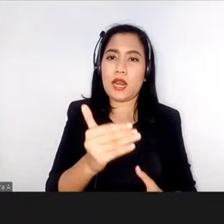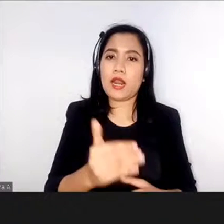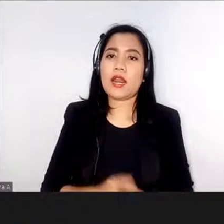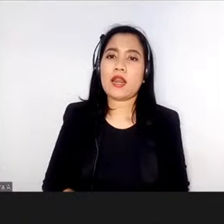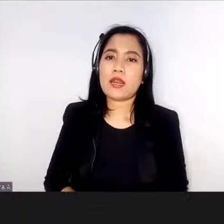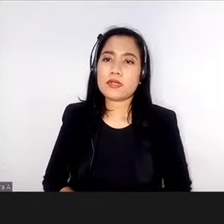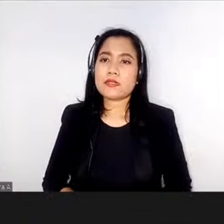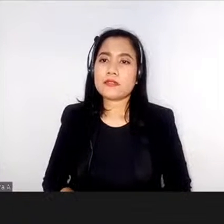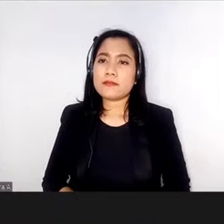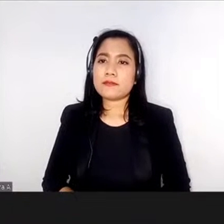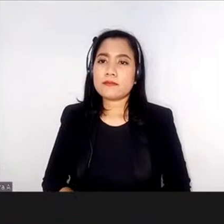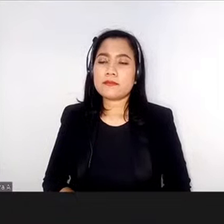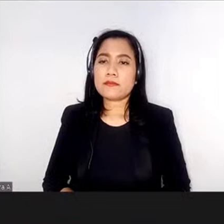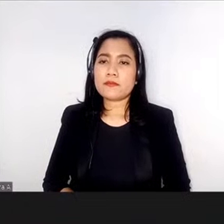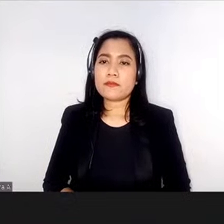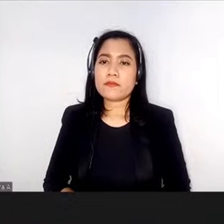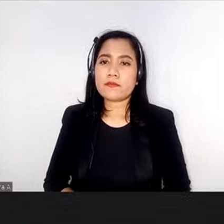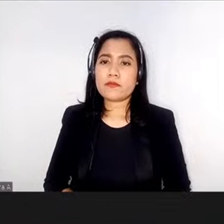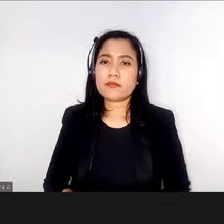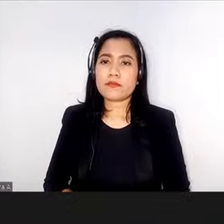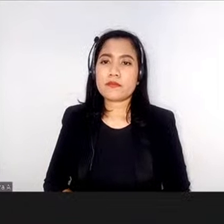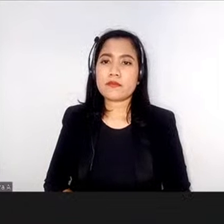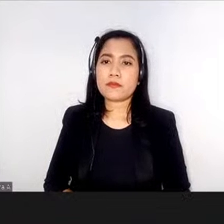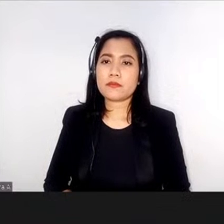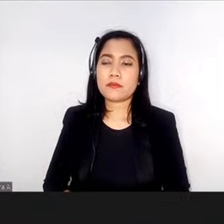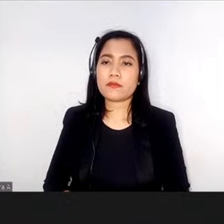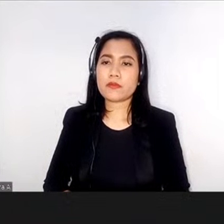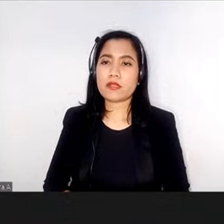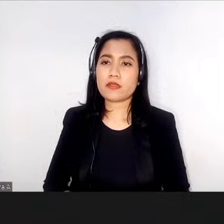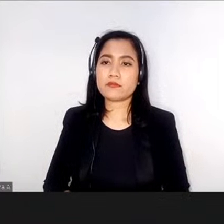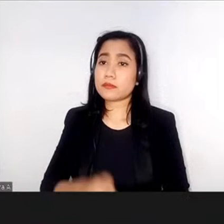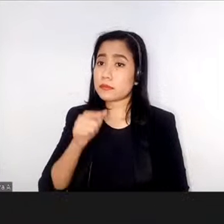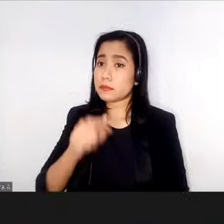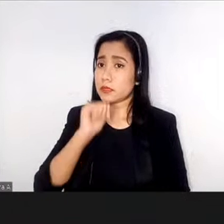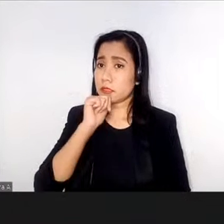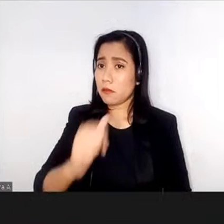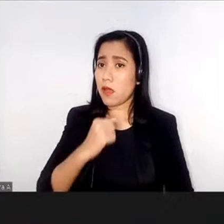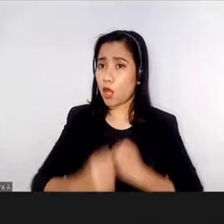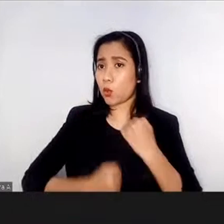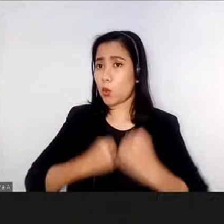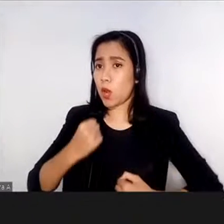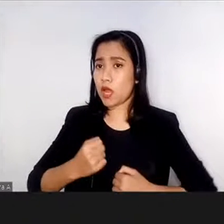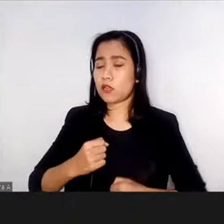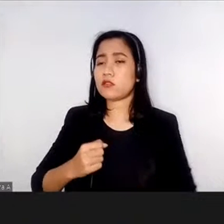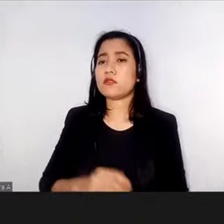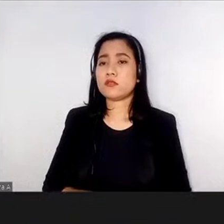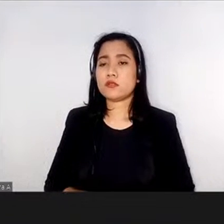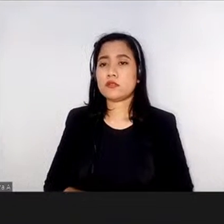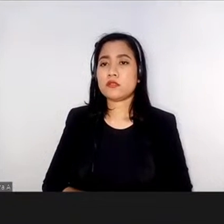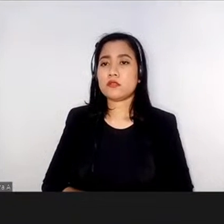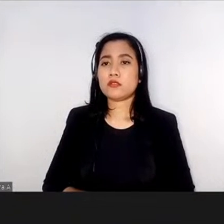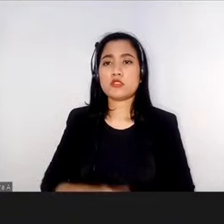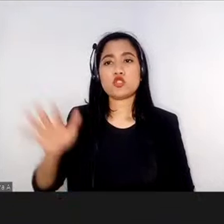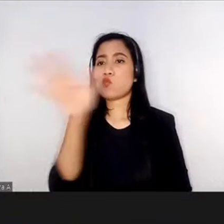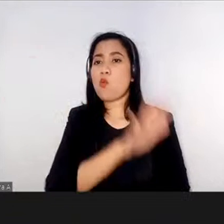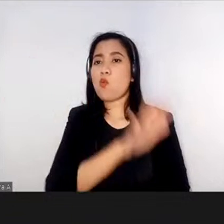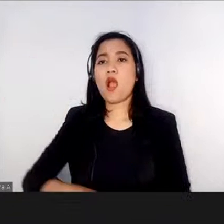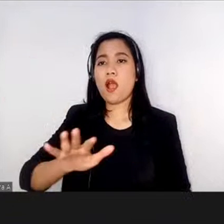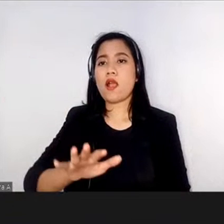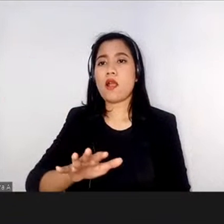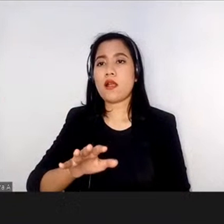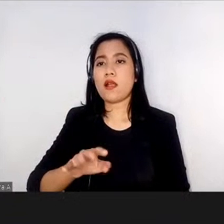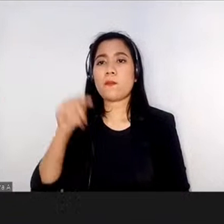keberlanjutan dan ini dilakukan oleh semua eh dan mereka membuat eh